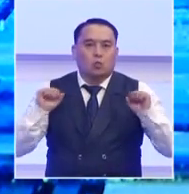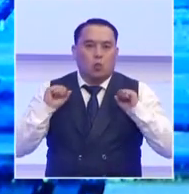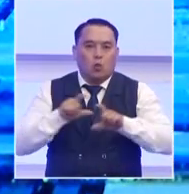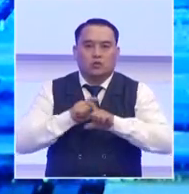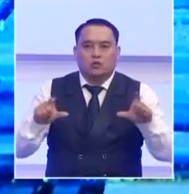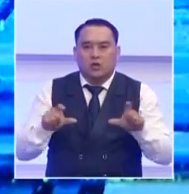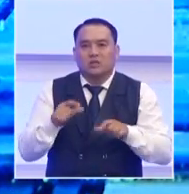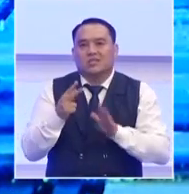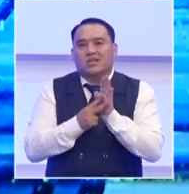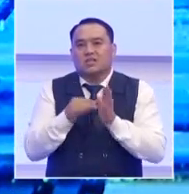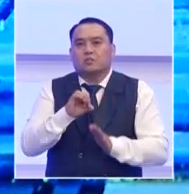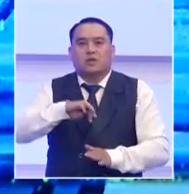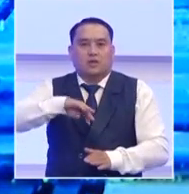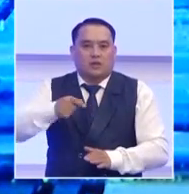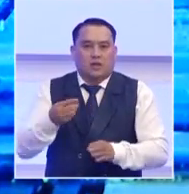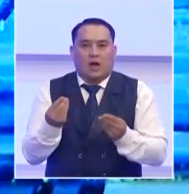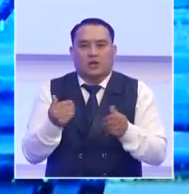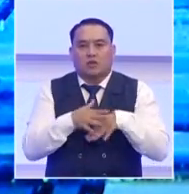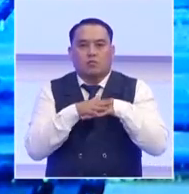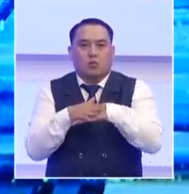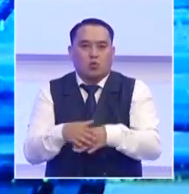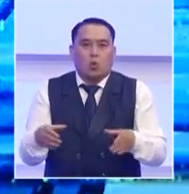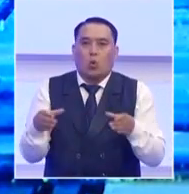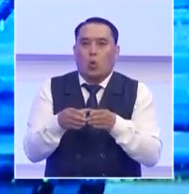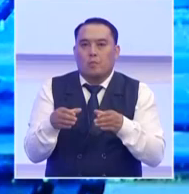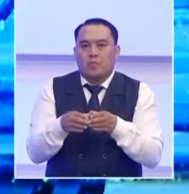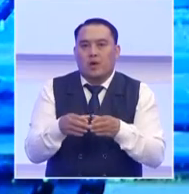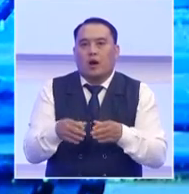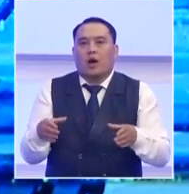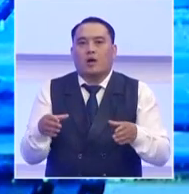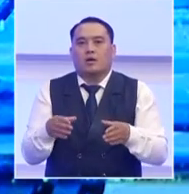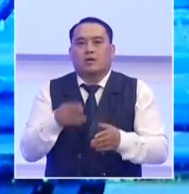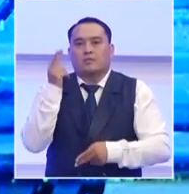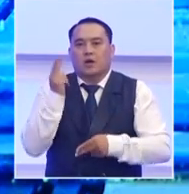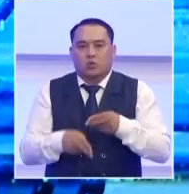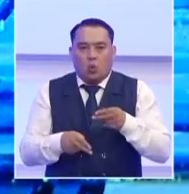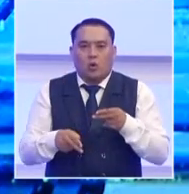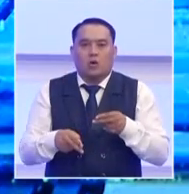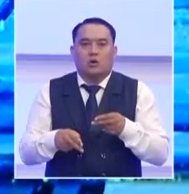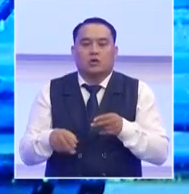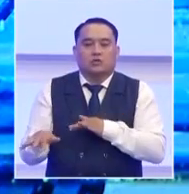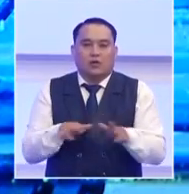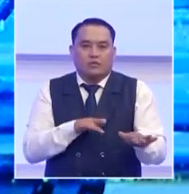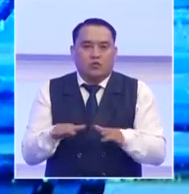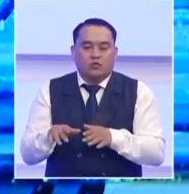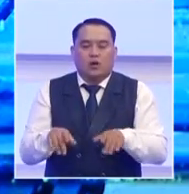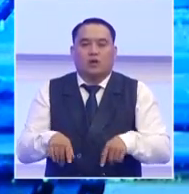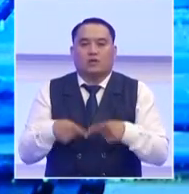құрылысына шамамен 8 миллиард теңге бөлінген. Мердігер компаниялар мерзімінде біту үшін қауырт қимылдап жатыр.